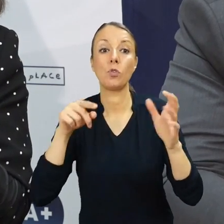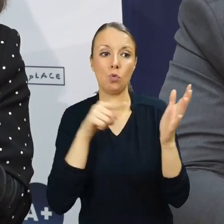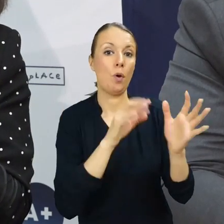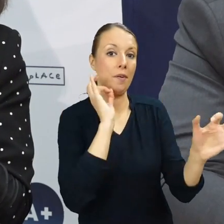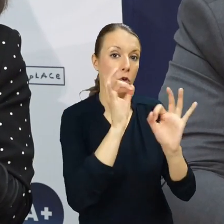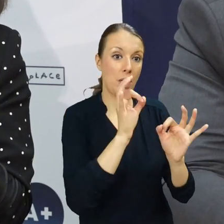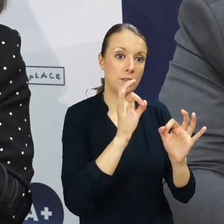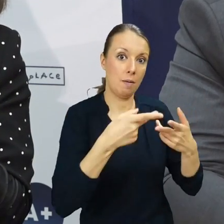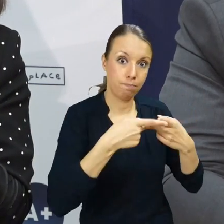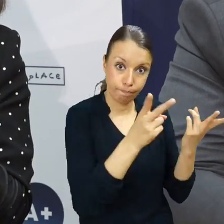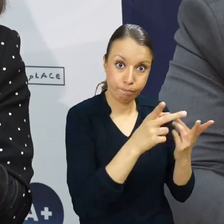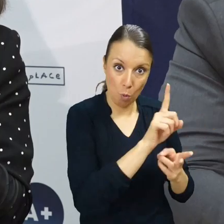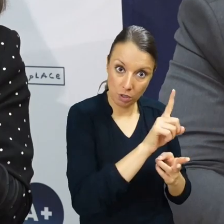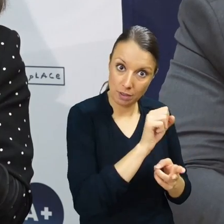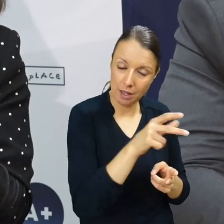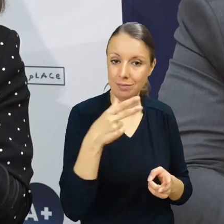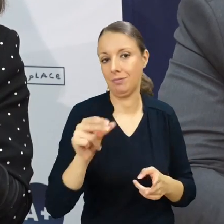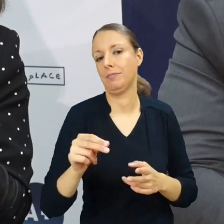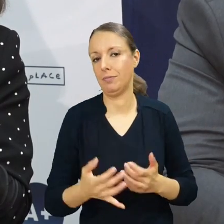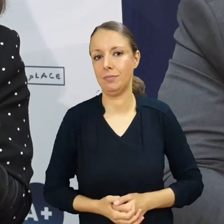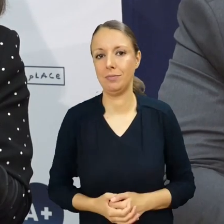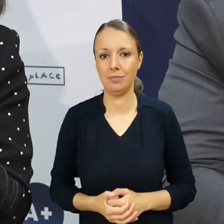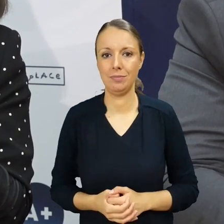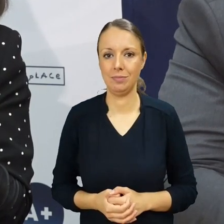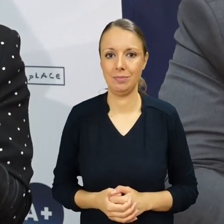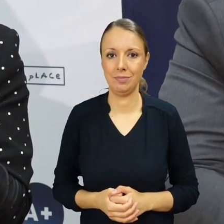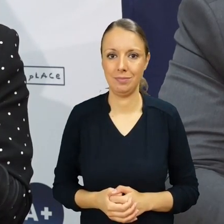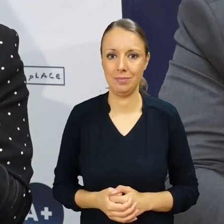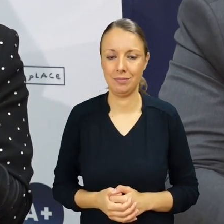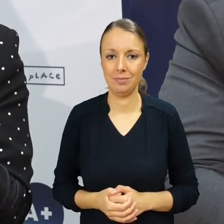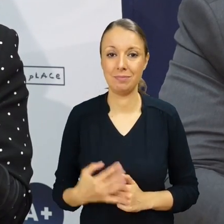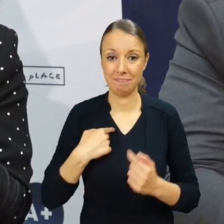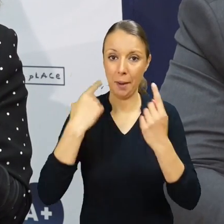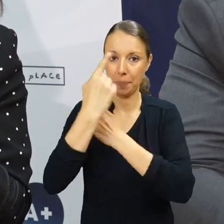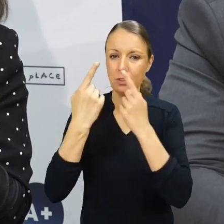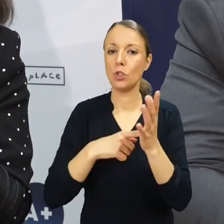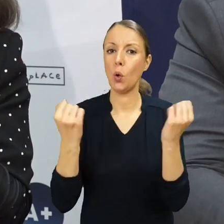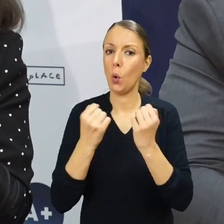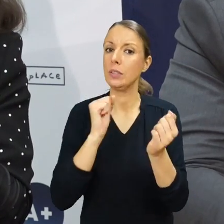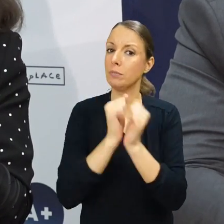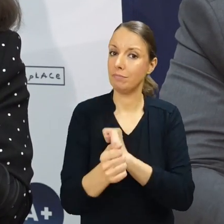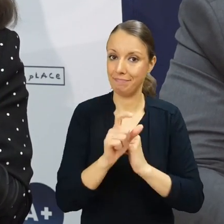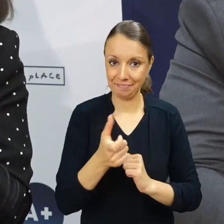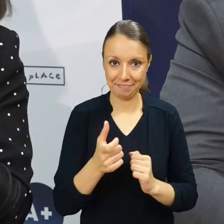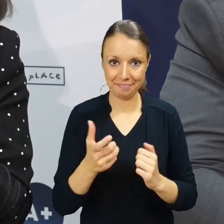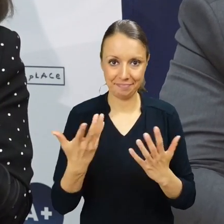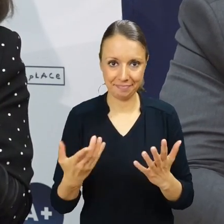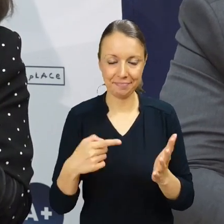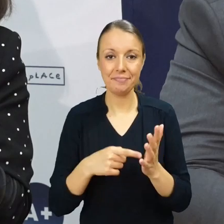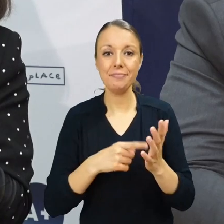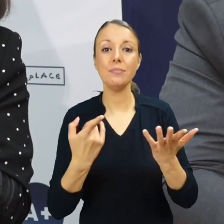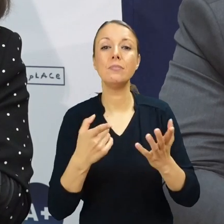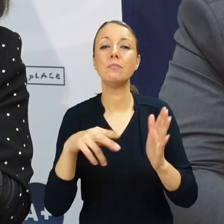nie. Moim zdaniem dużą zmianę pociągnęłoby ze sobą usunięcie przepisu